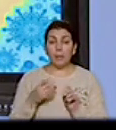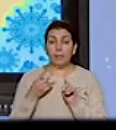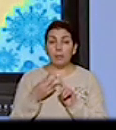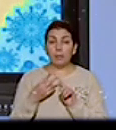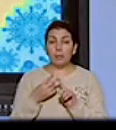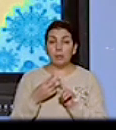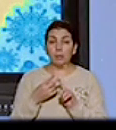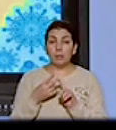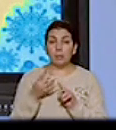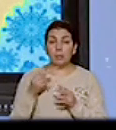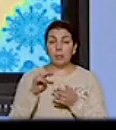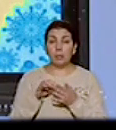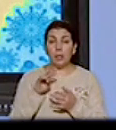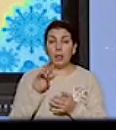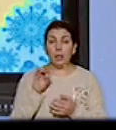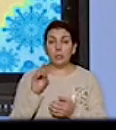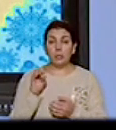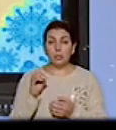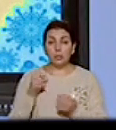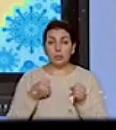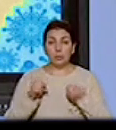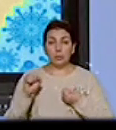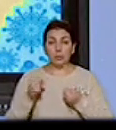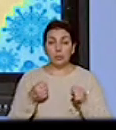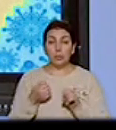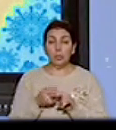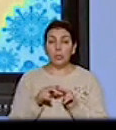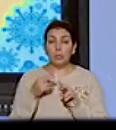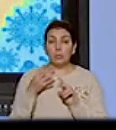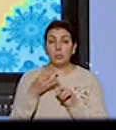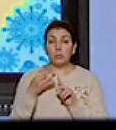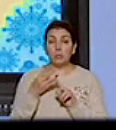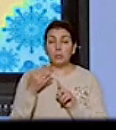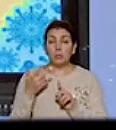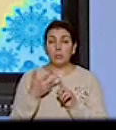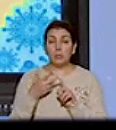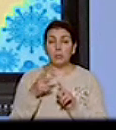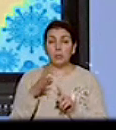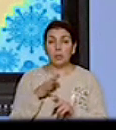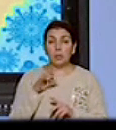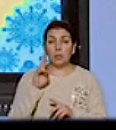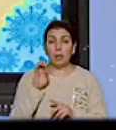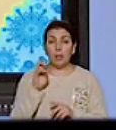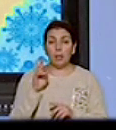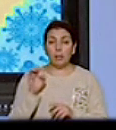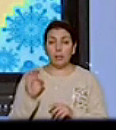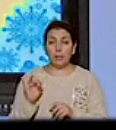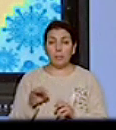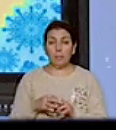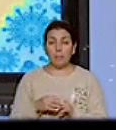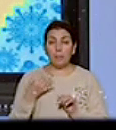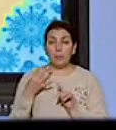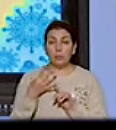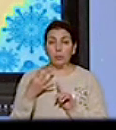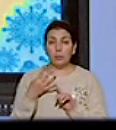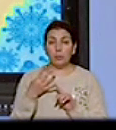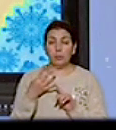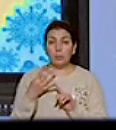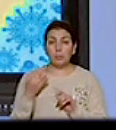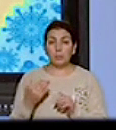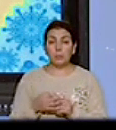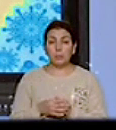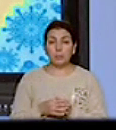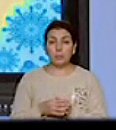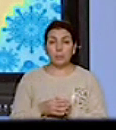Вторыми появились лыжи. Третьим развлечением были коньки. Четвертое